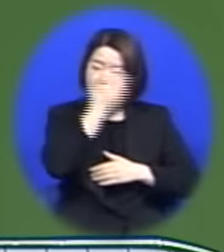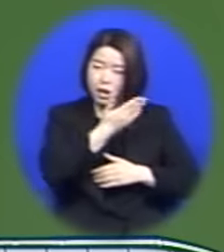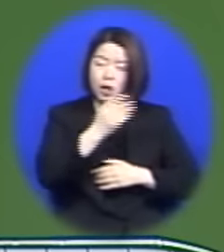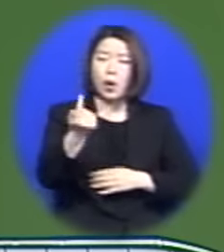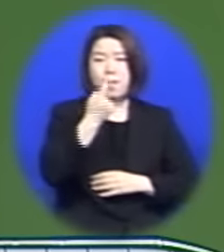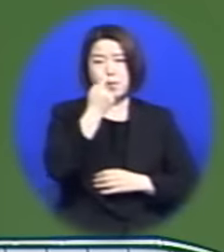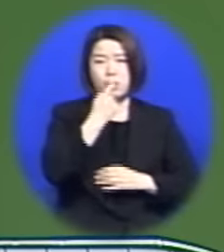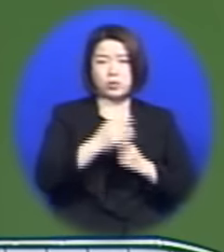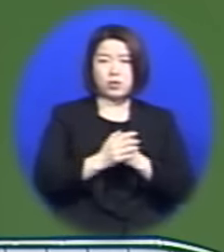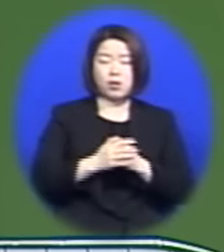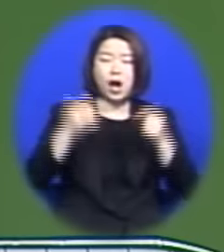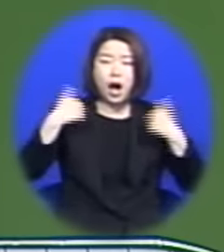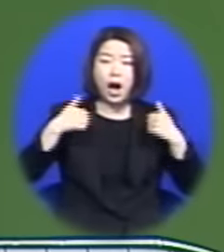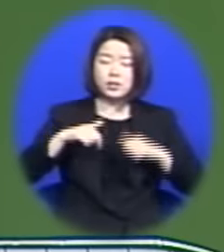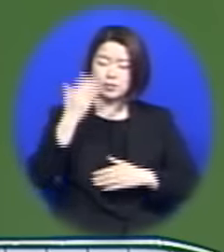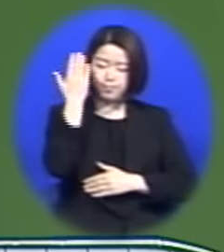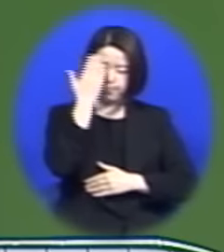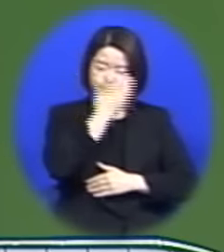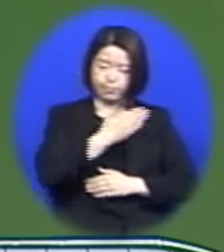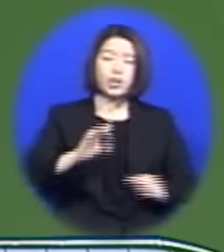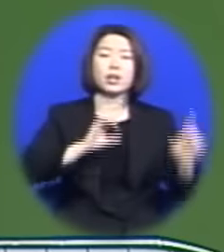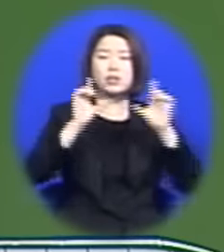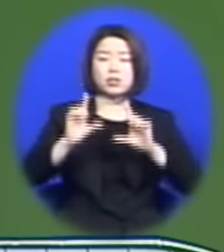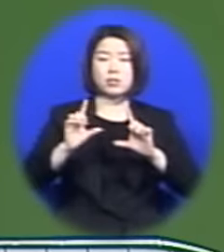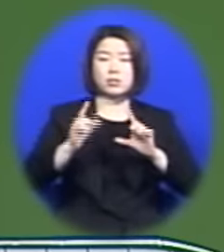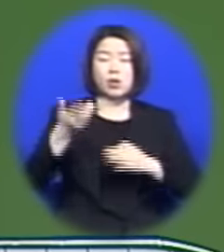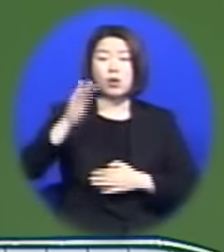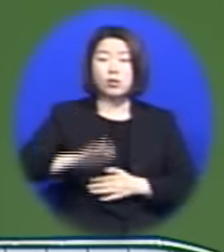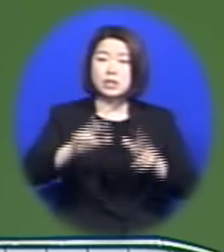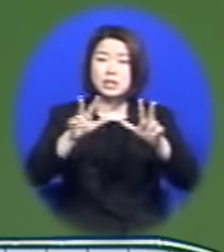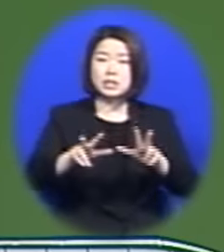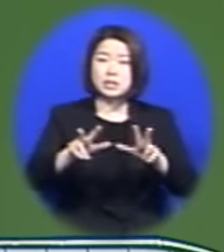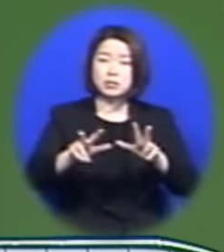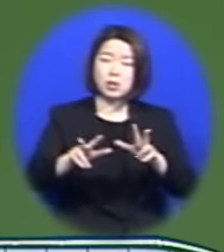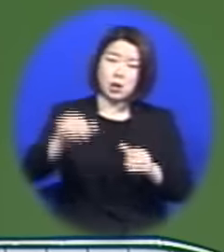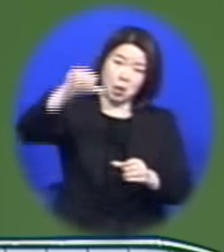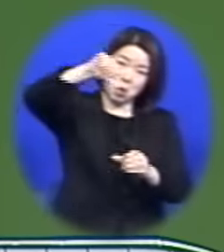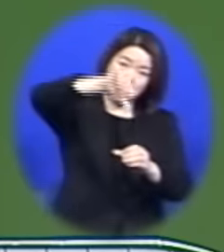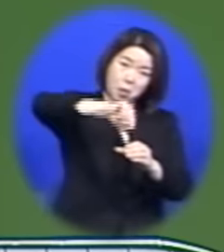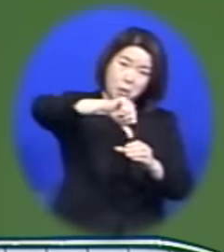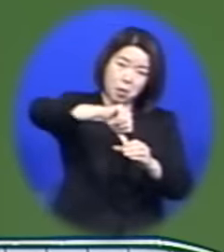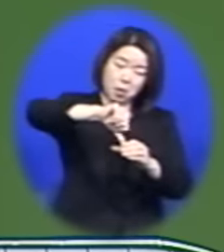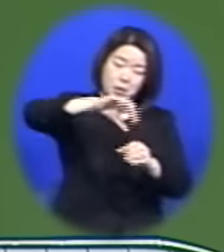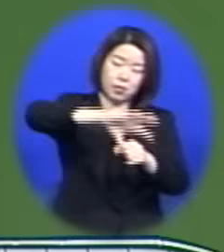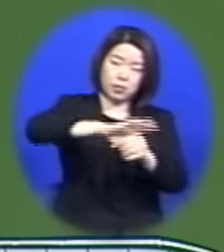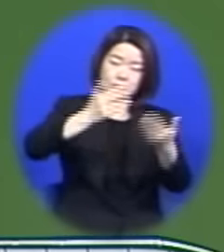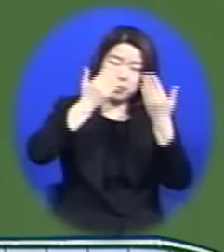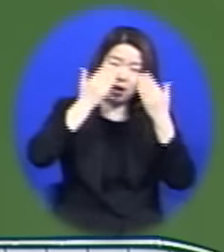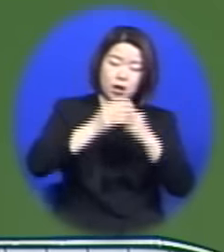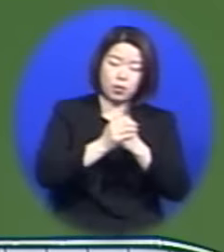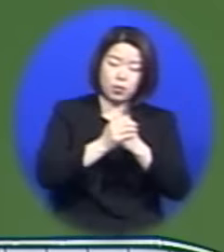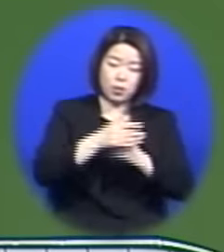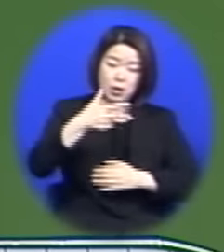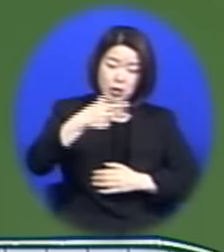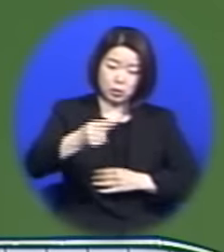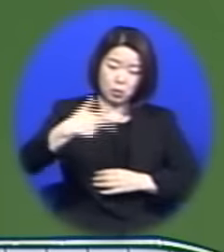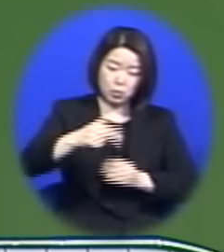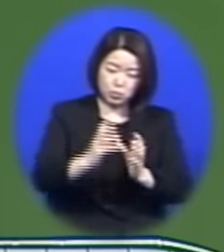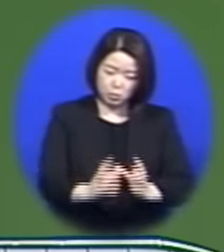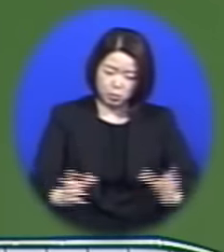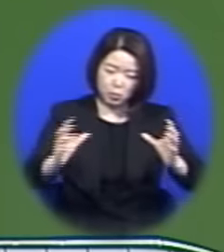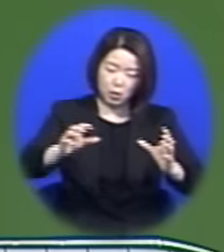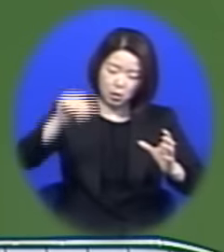그는 항상 깨끗하게 살았어 근데 지금은 거꾸로 감옥 속에 처박혀서 오물 통의 머리를 처박고